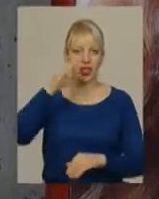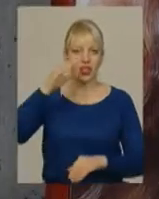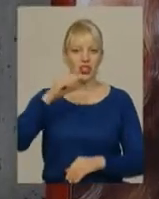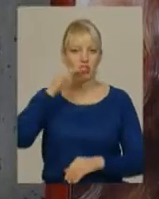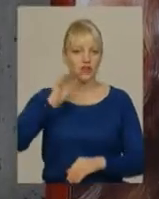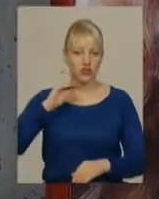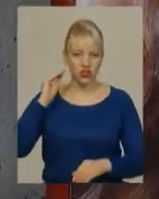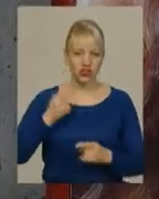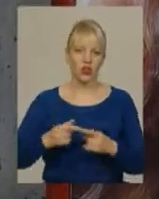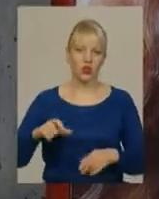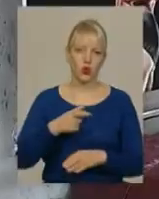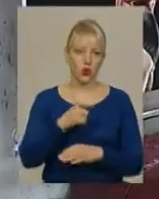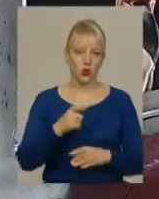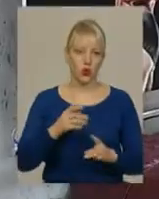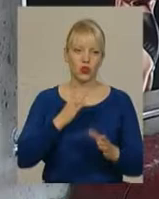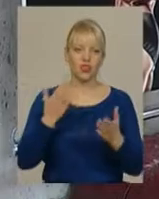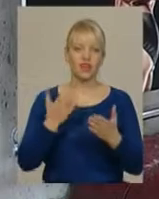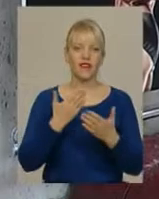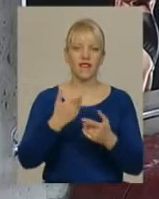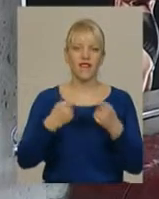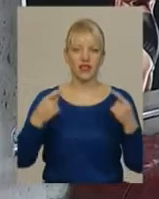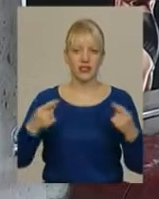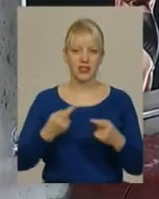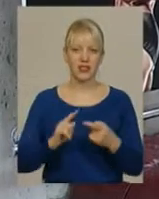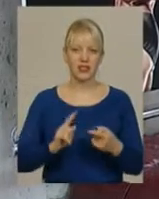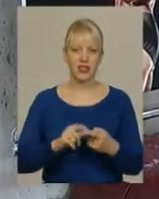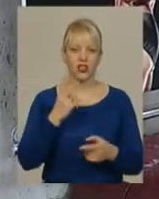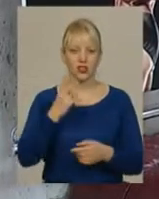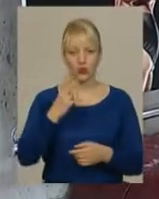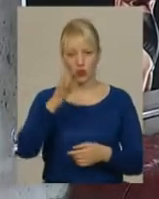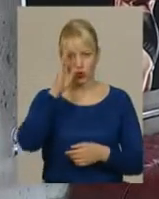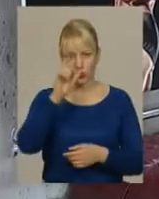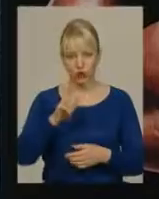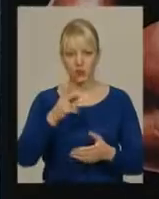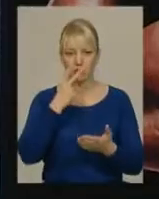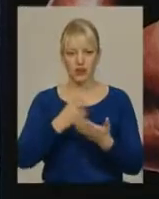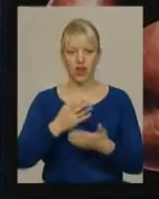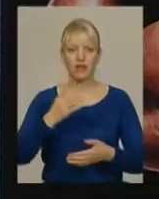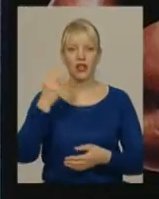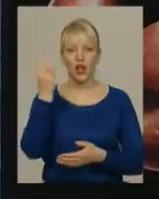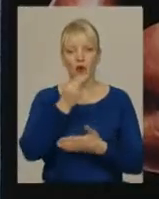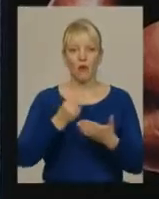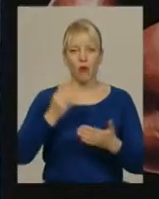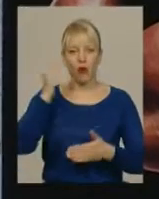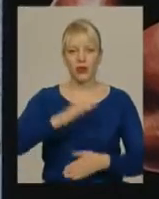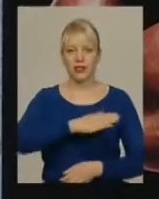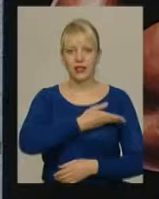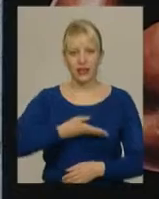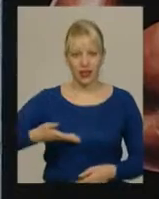Дружній вернісаж – це перша експозиція юних художників. У увазі відвідувачів двоє хлопців представили портрети відомих на Поділлі і в